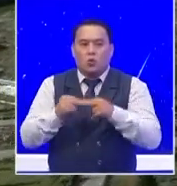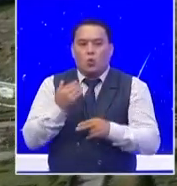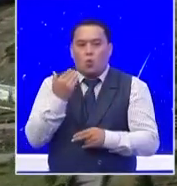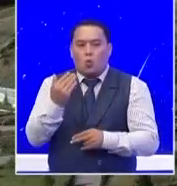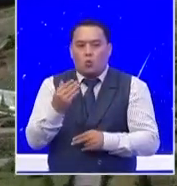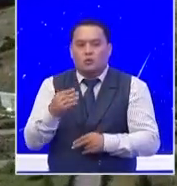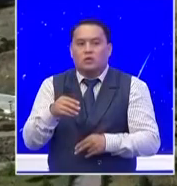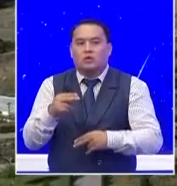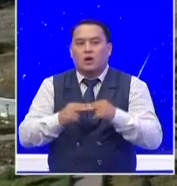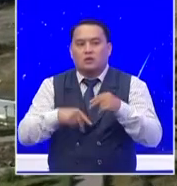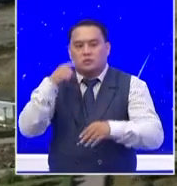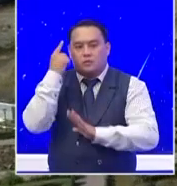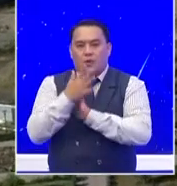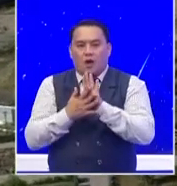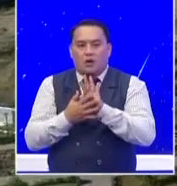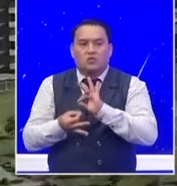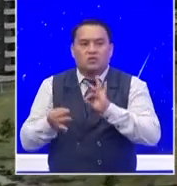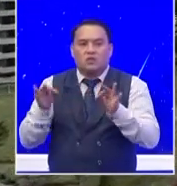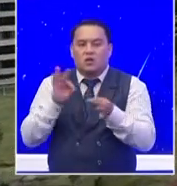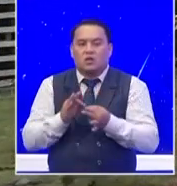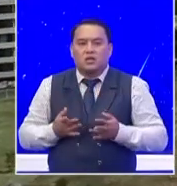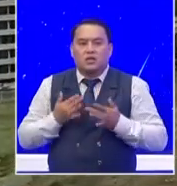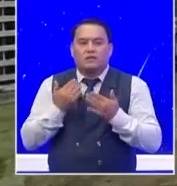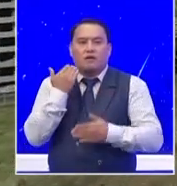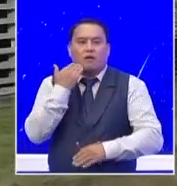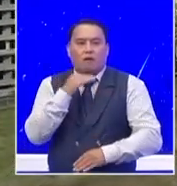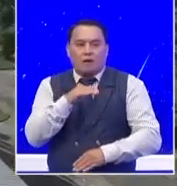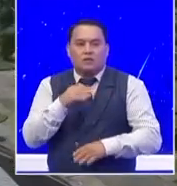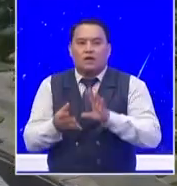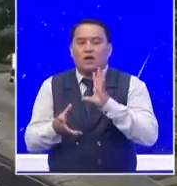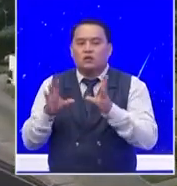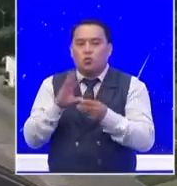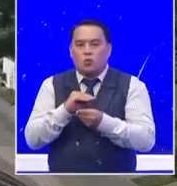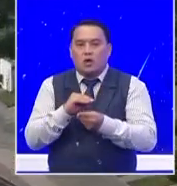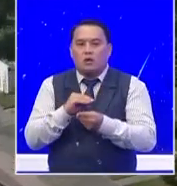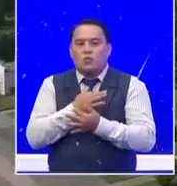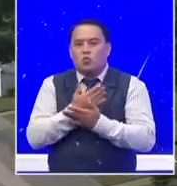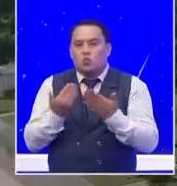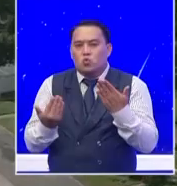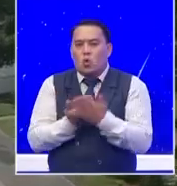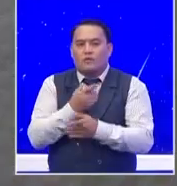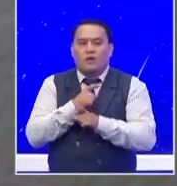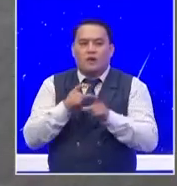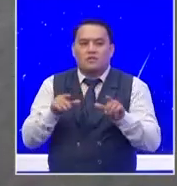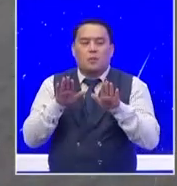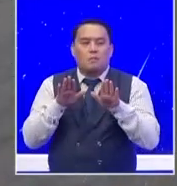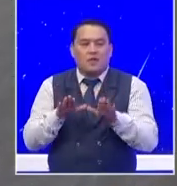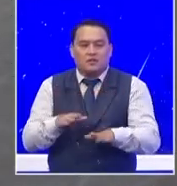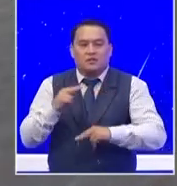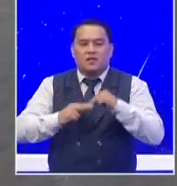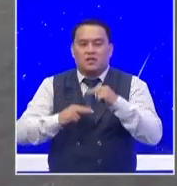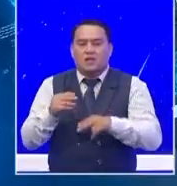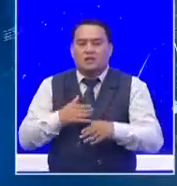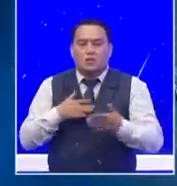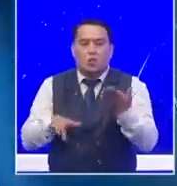как никто другой, разбирается в мельчайших деталях и требует качества. Результат – это десятки новых красивых мест и зданий в нашем